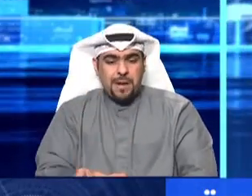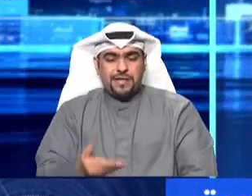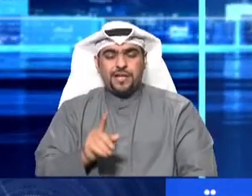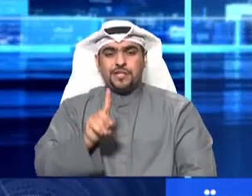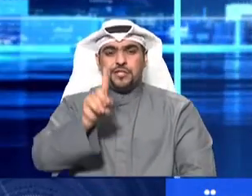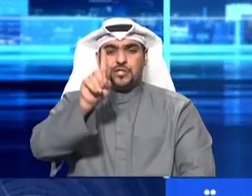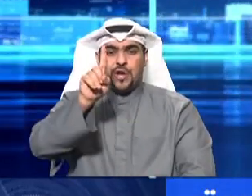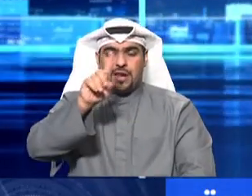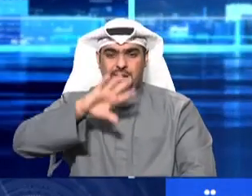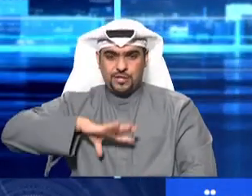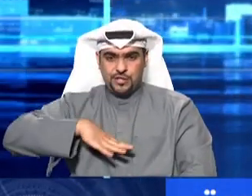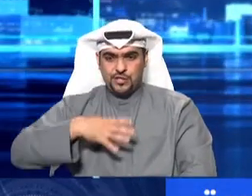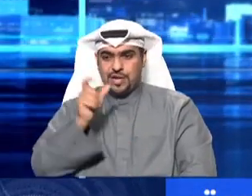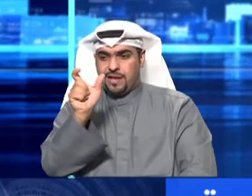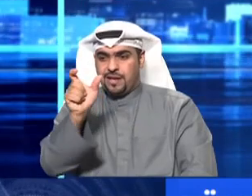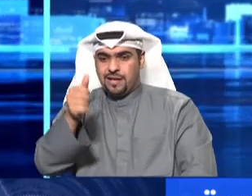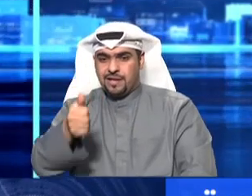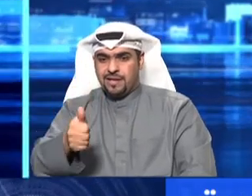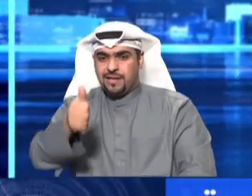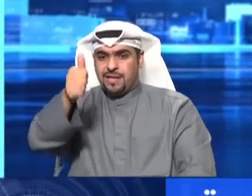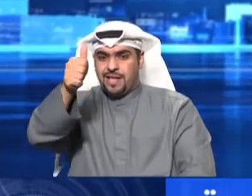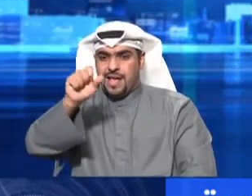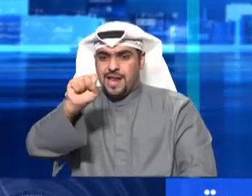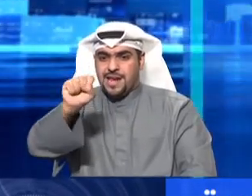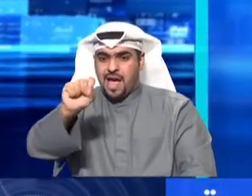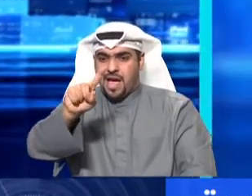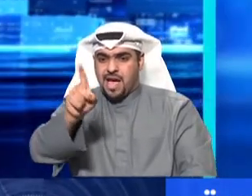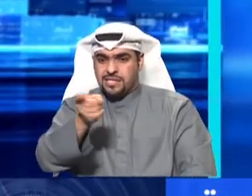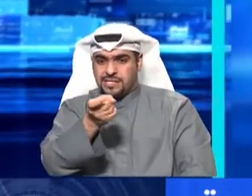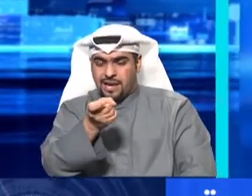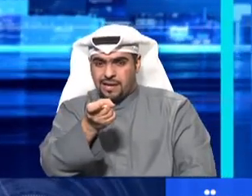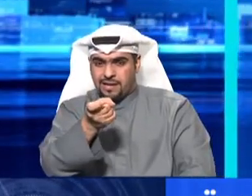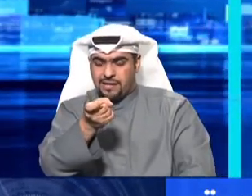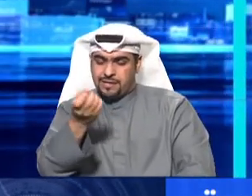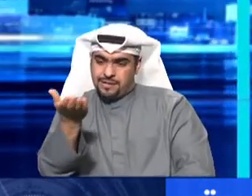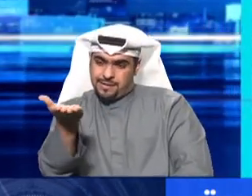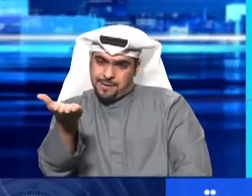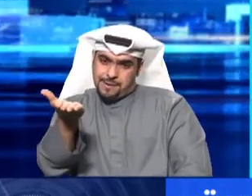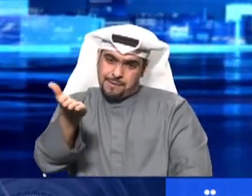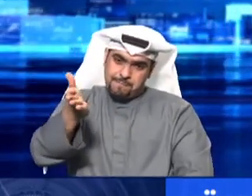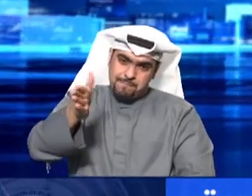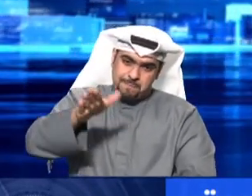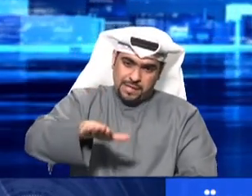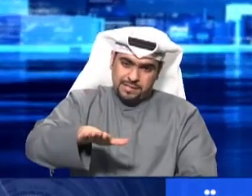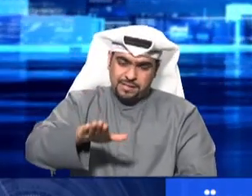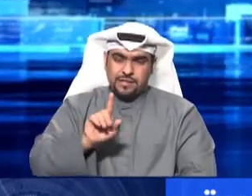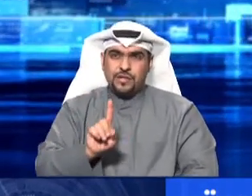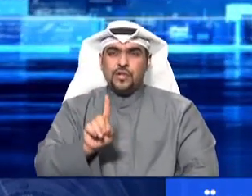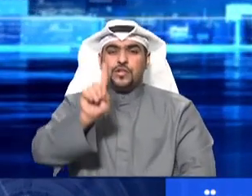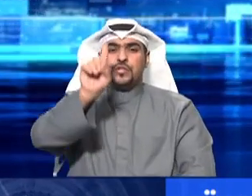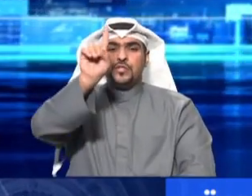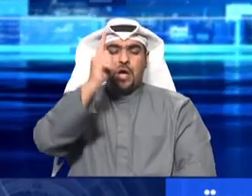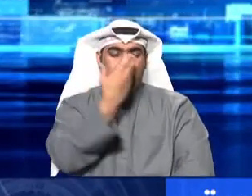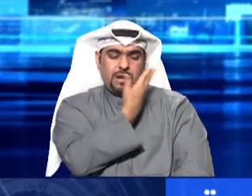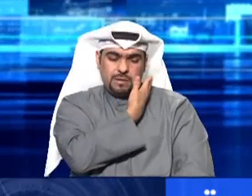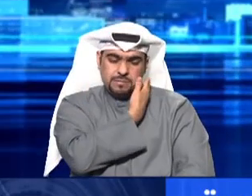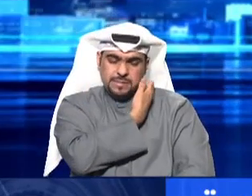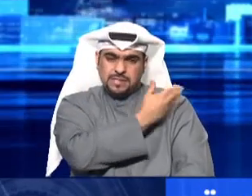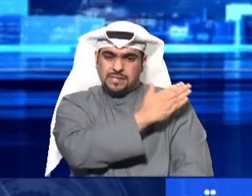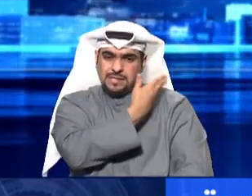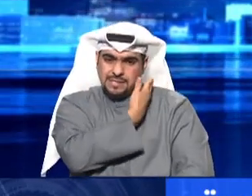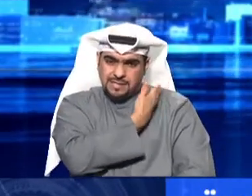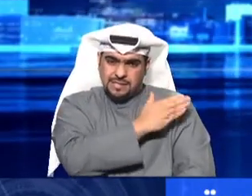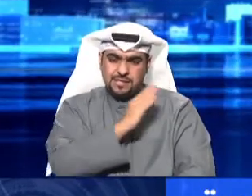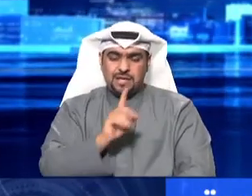العربية الشقيقة من خالص التعازي وصادق المواساة بهذا المصاب الأليم، سائلا سموه رعاه